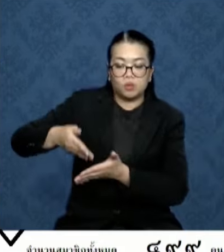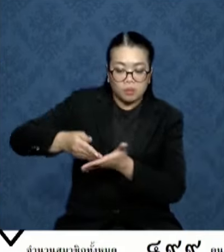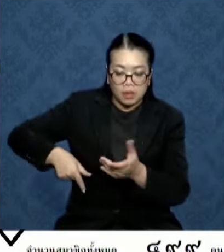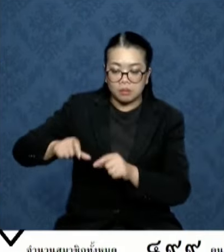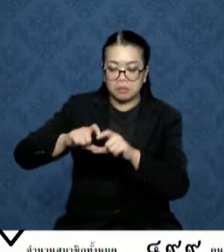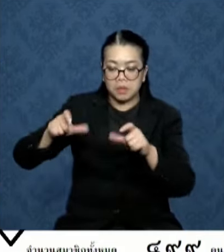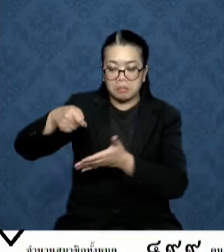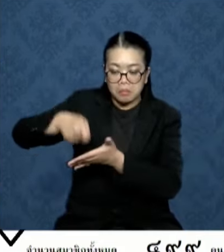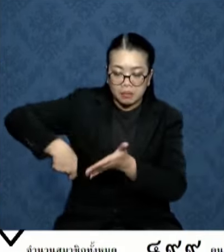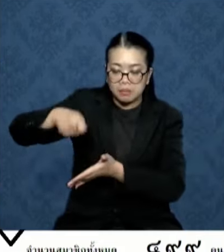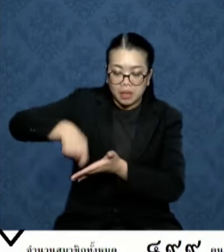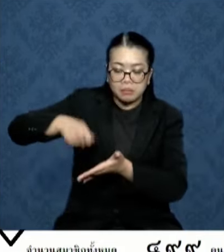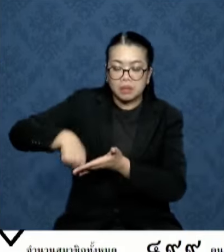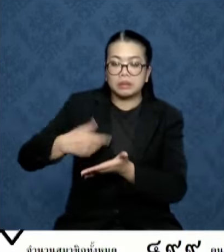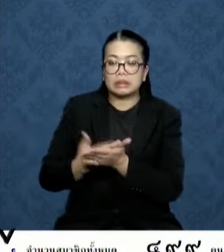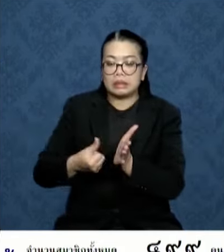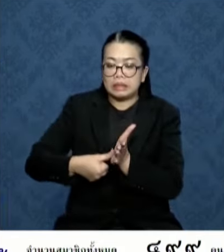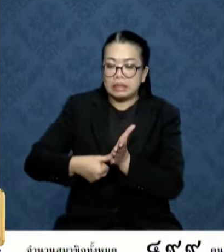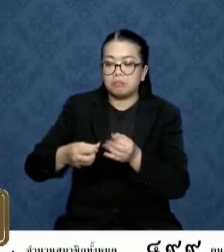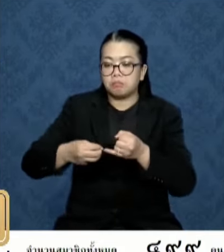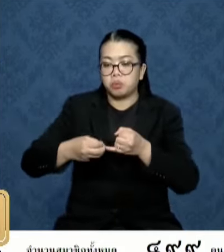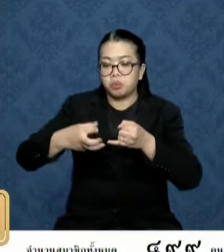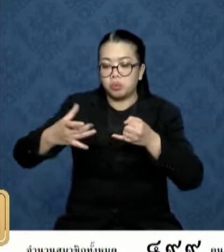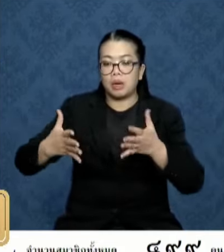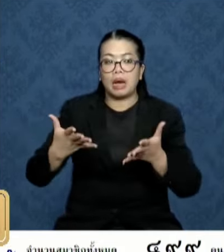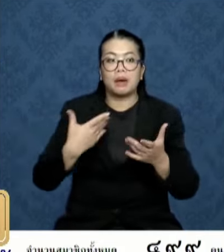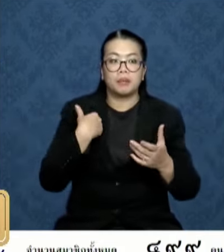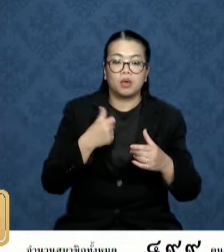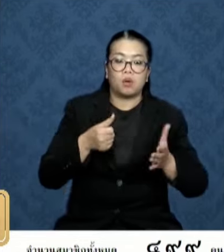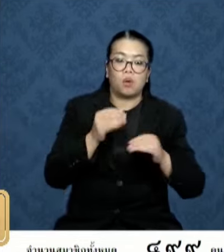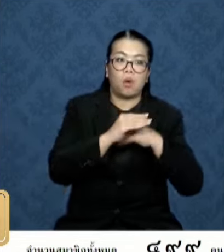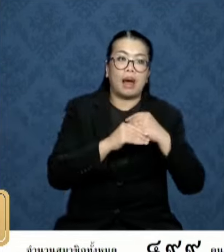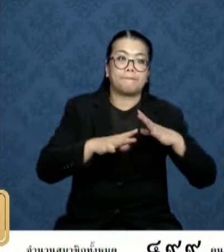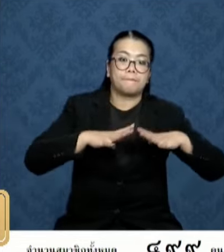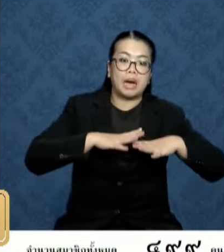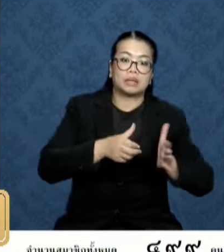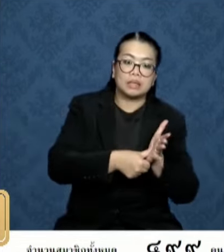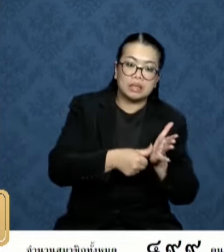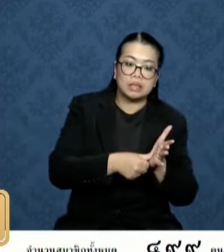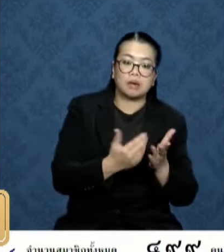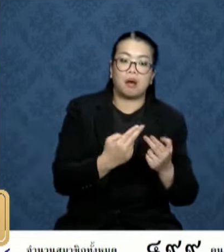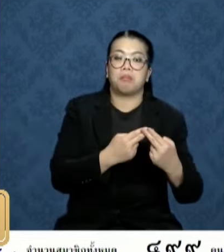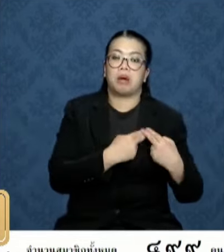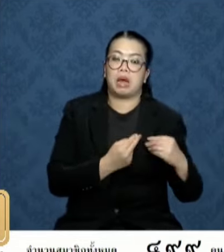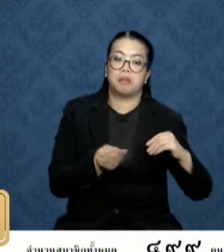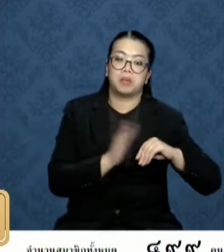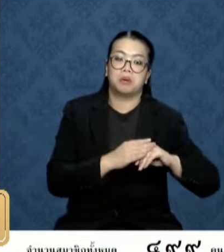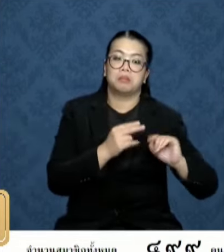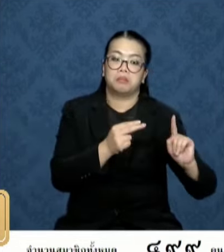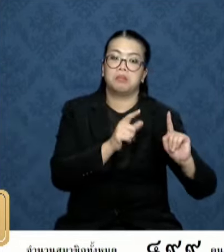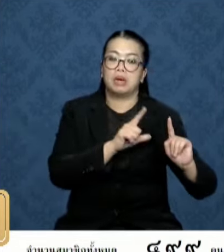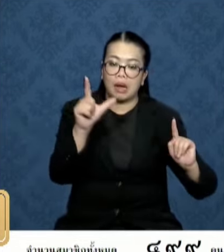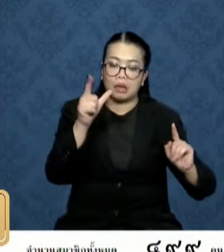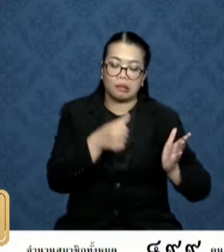รดิตรูด ๆ ๆ ก่อนนี้ใหม่มาเรๆมาตรการพักหนี้ SME รหัส 21คัวาจะสรางพลาะเพิ่มอีกเป็หลกหมืนล้าน